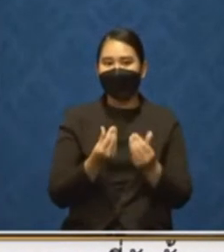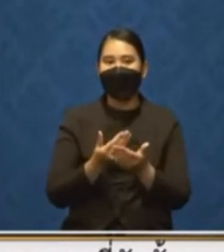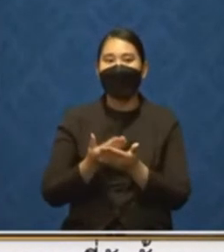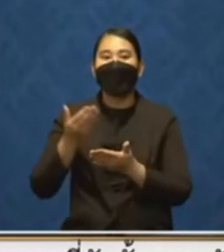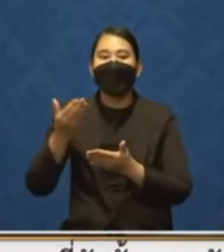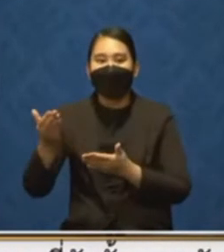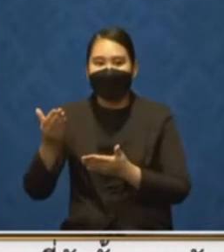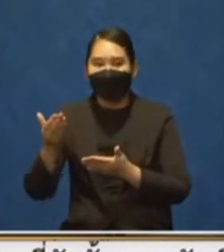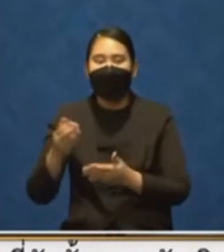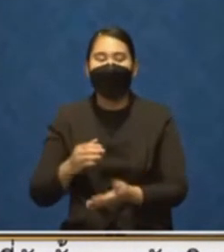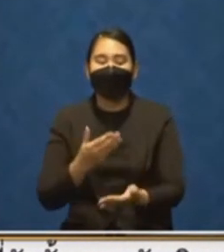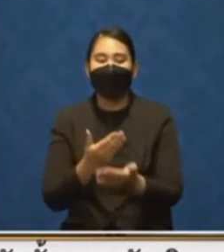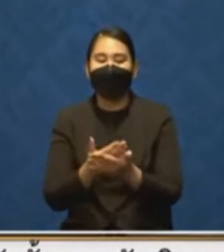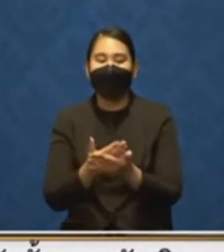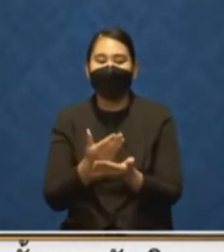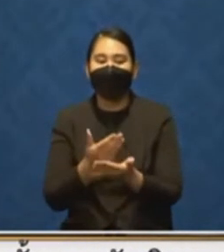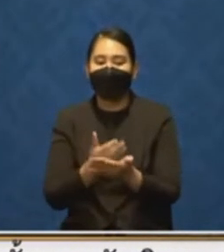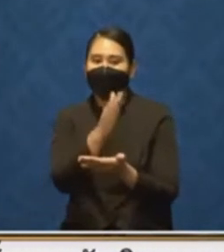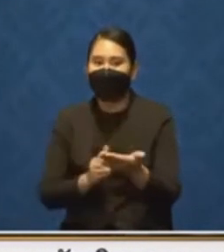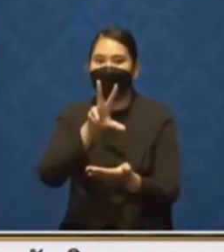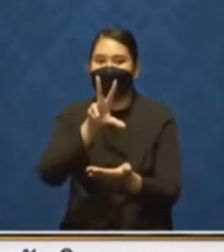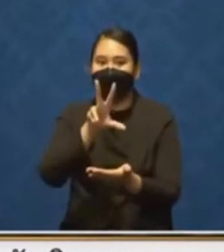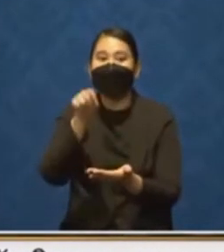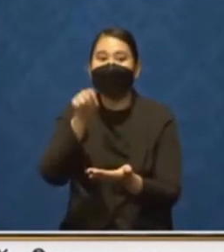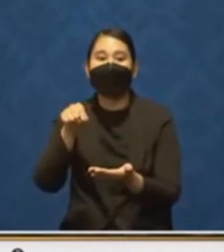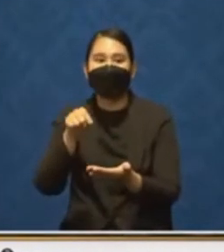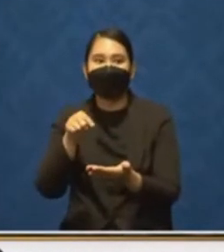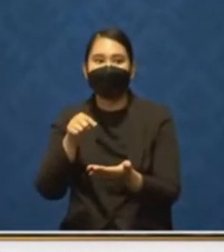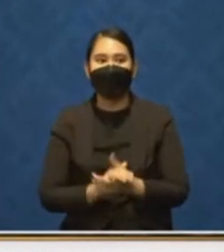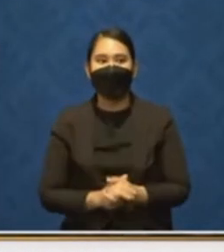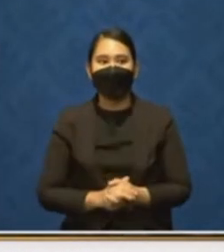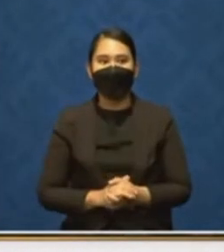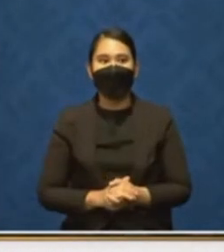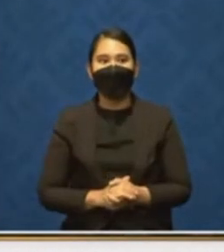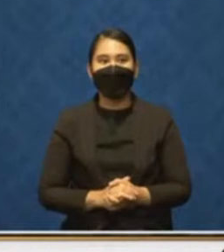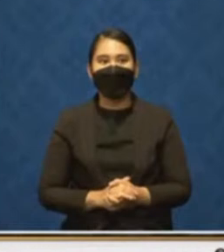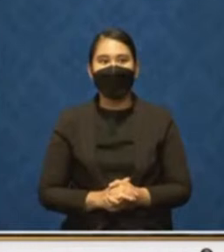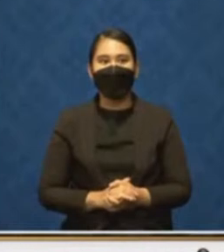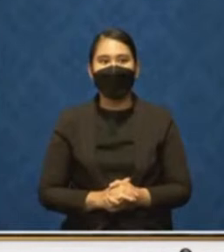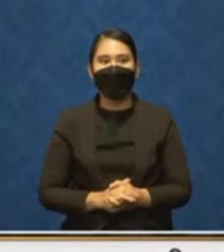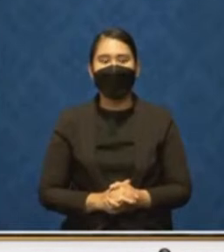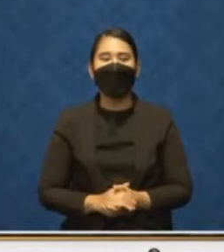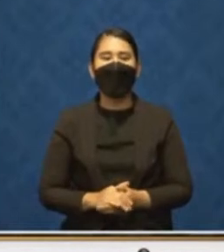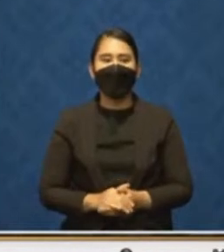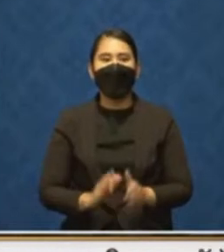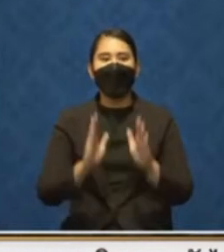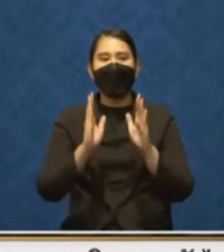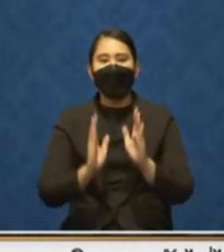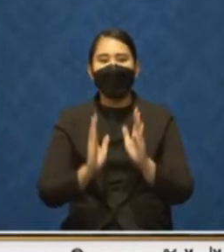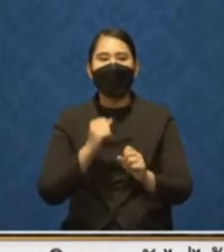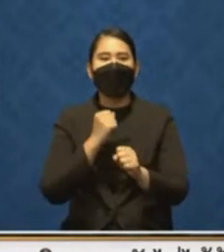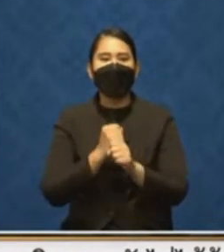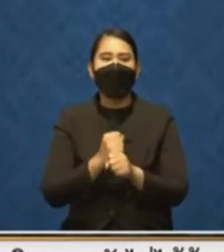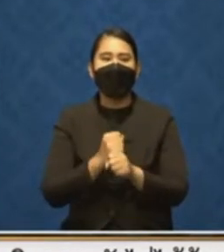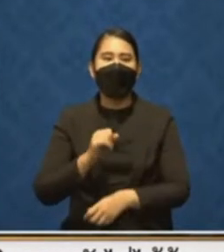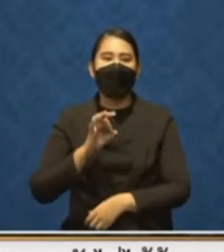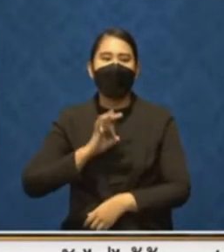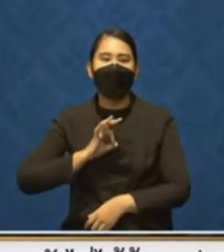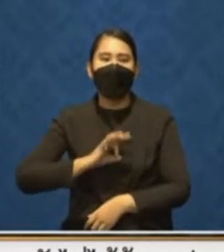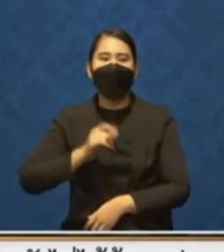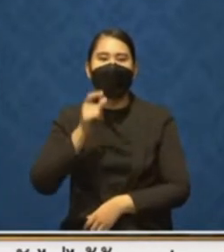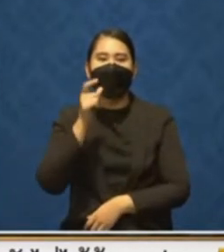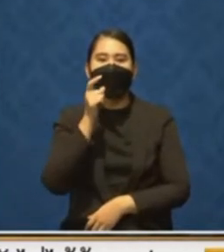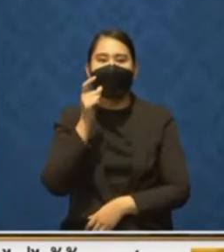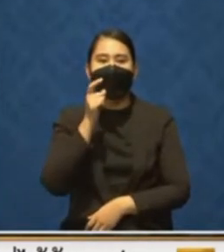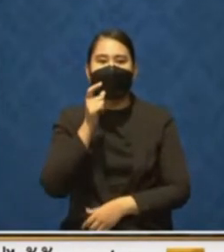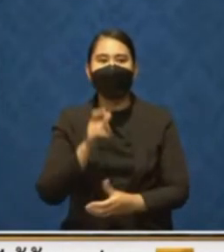3%Ducatiกที่หน่อยคนทำก็ช่างจริงๆเลยเขี้ยวลากดินแสนสี่หมื่น